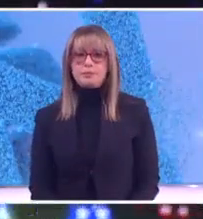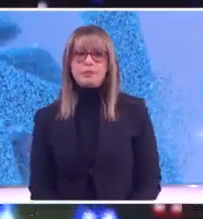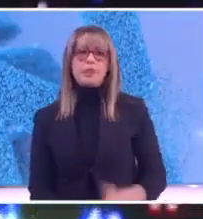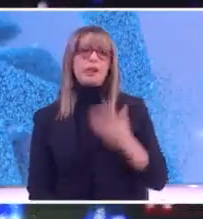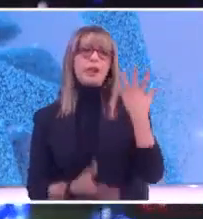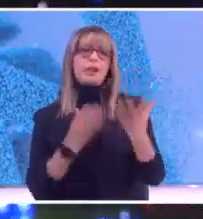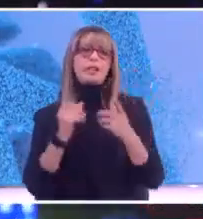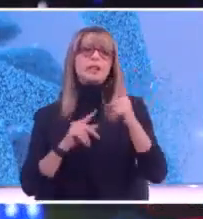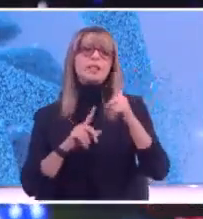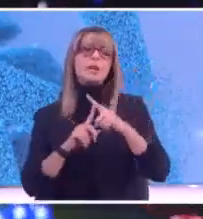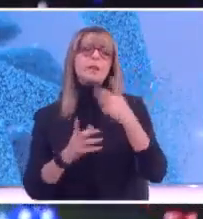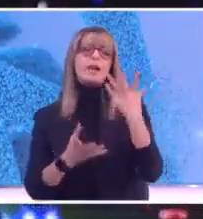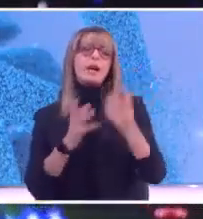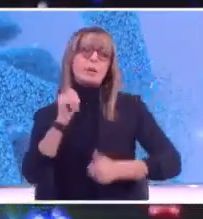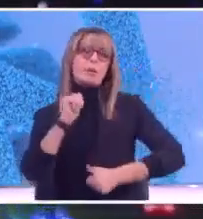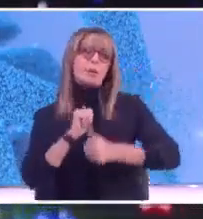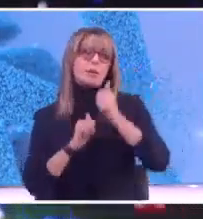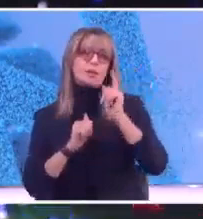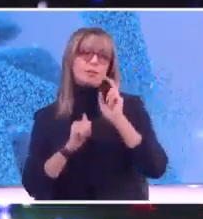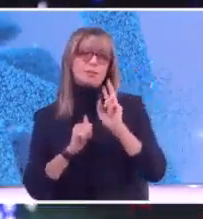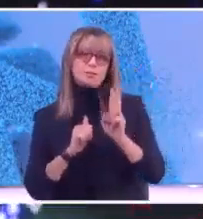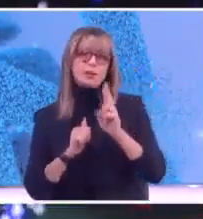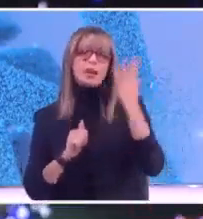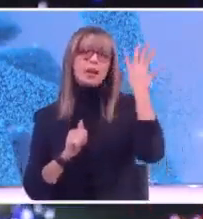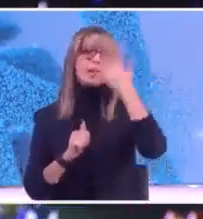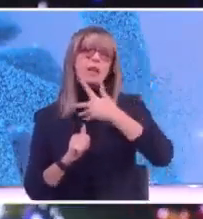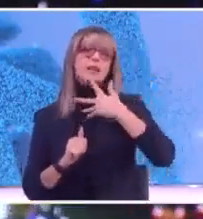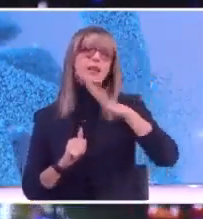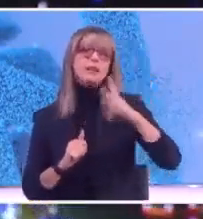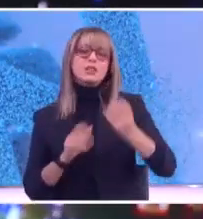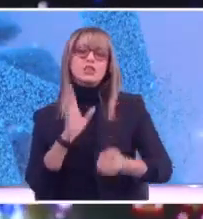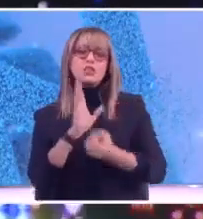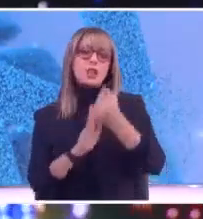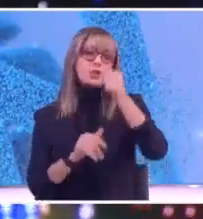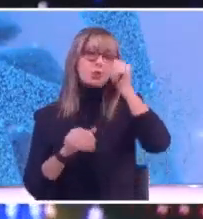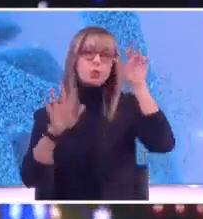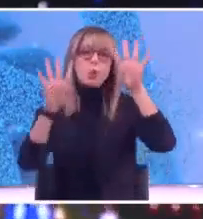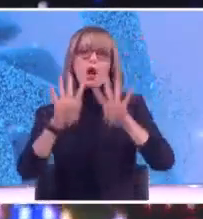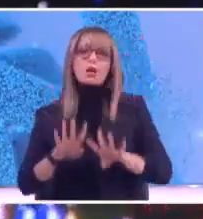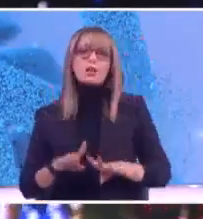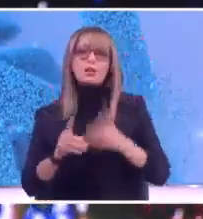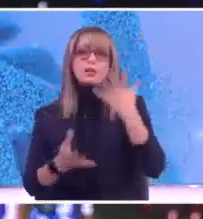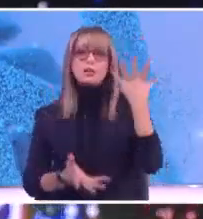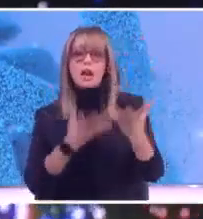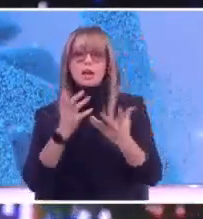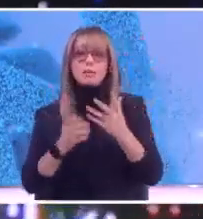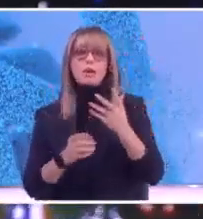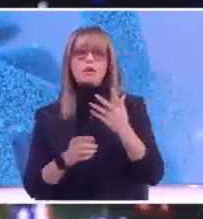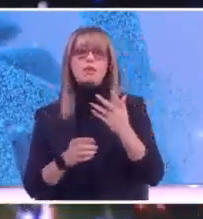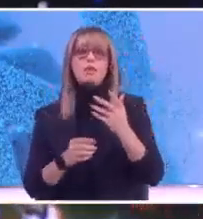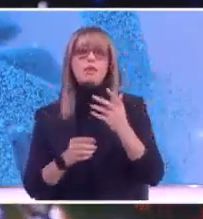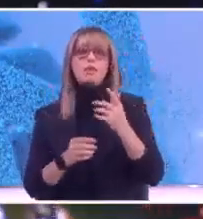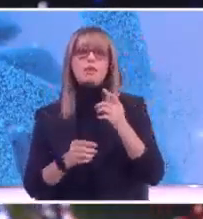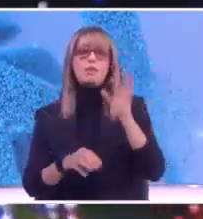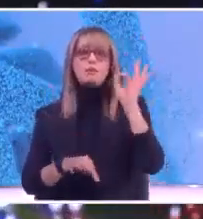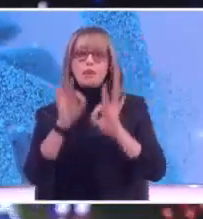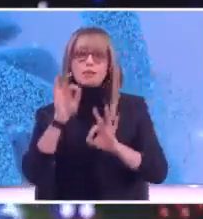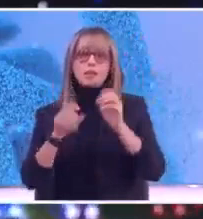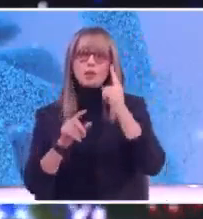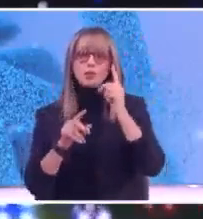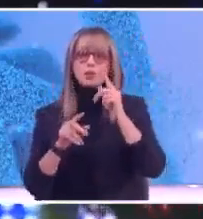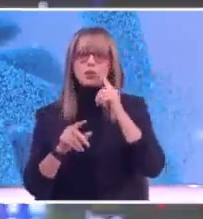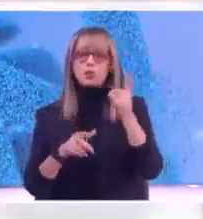Enerji ve Tabii Kaynaklar Bakanı Fatih Dönmez, Karadeniz'de keşfedilen doğalgazın yakma testine ilişkin görüntüleri